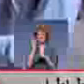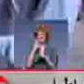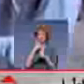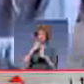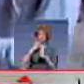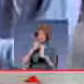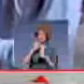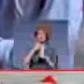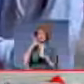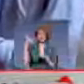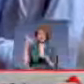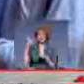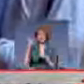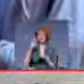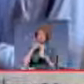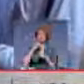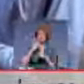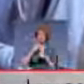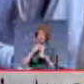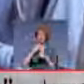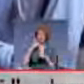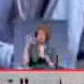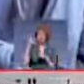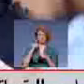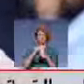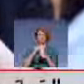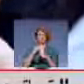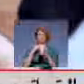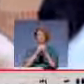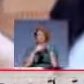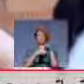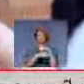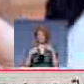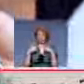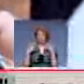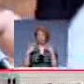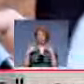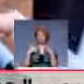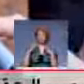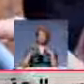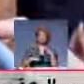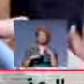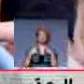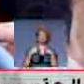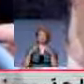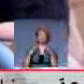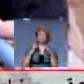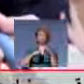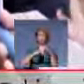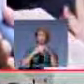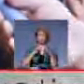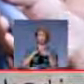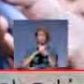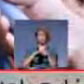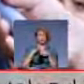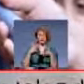13 سنه. 13 سنه، كل سنه كنت بشوف خيالات وحاجات زي كده؟ هي بس الاوضه دي كنت اخاف منها، وكان الصيني كسر